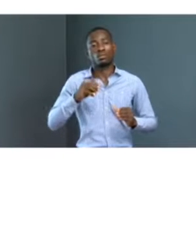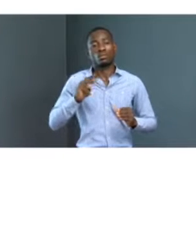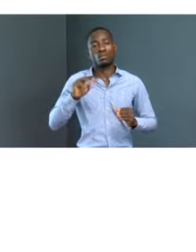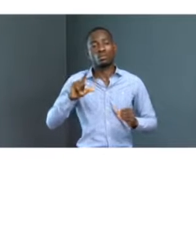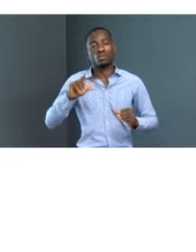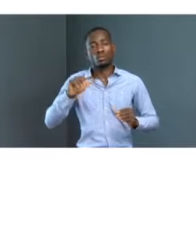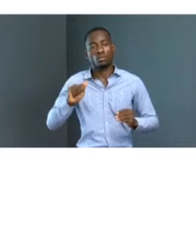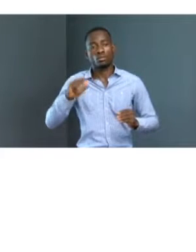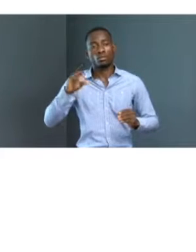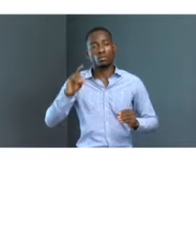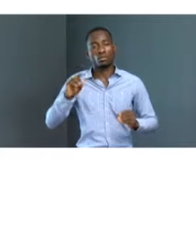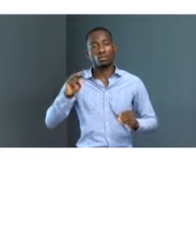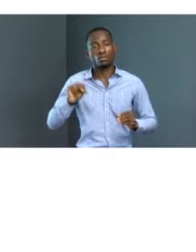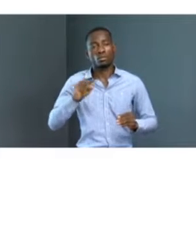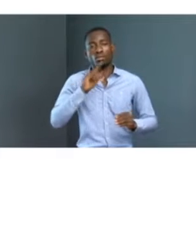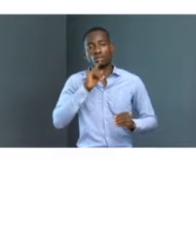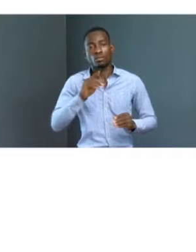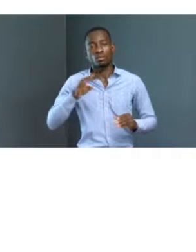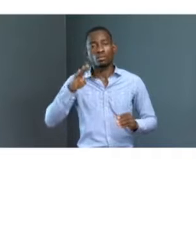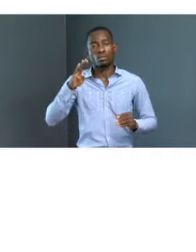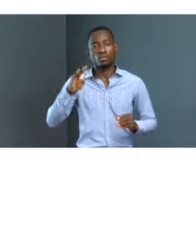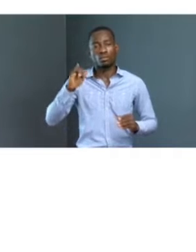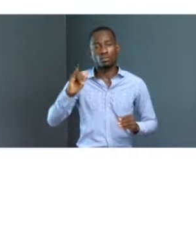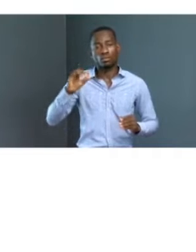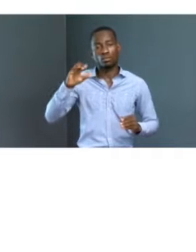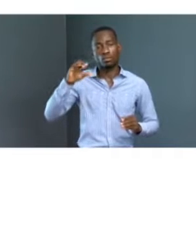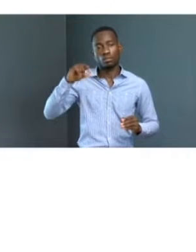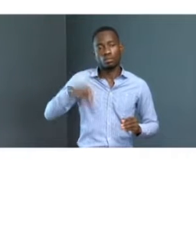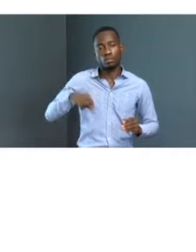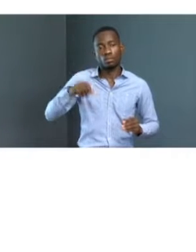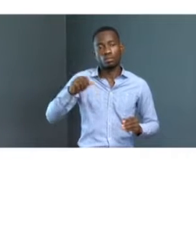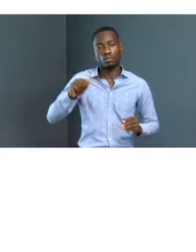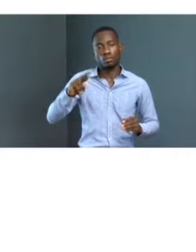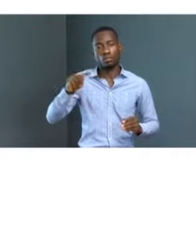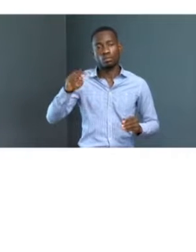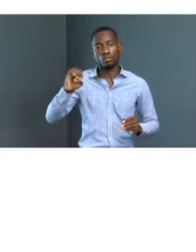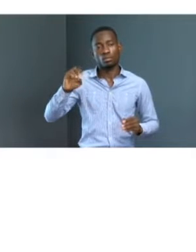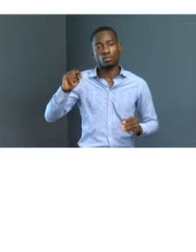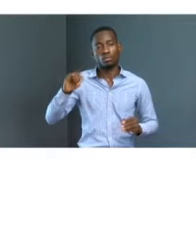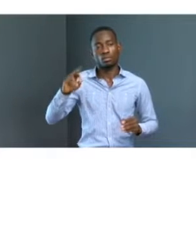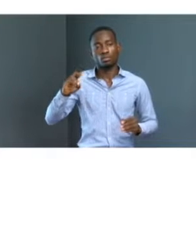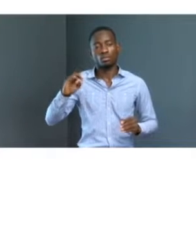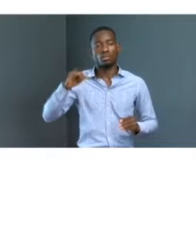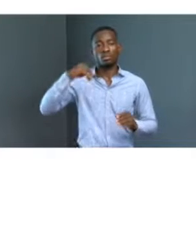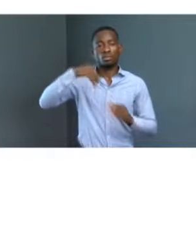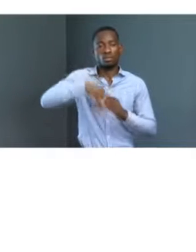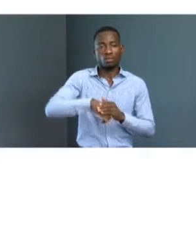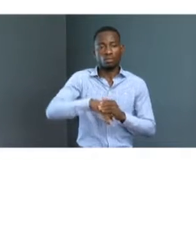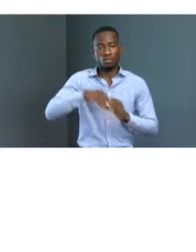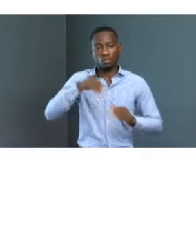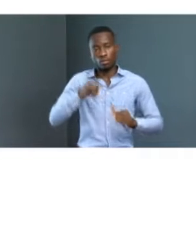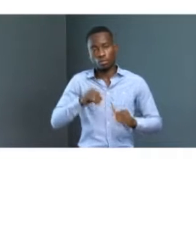est bicaténaire. Et à l'intérieur de cette molécule, retenez aussi que les bases